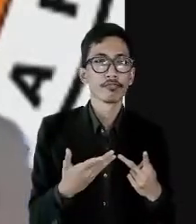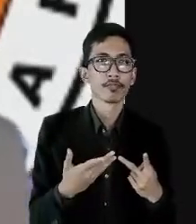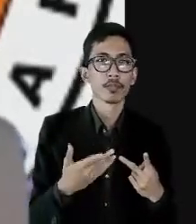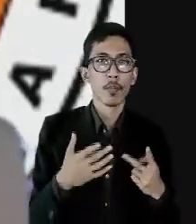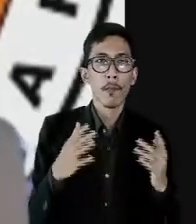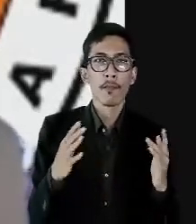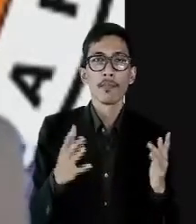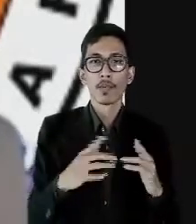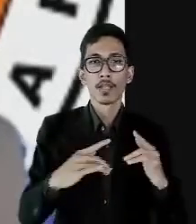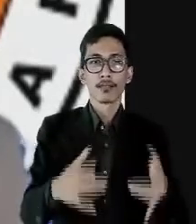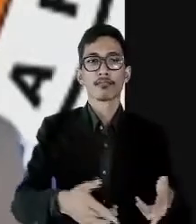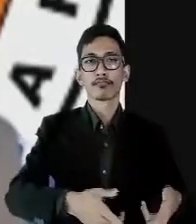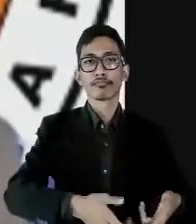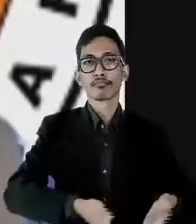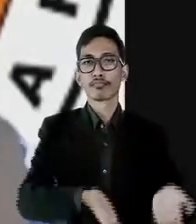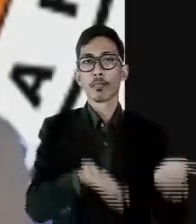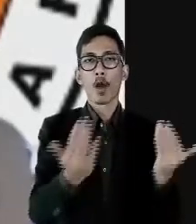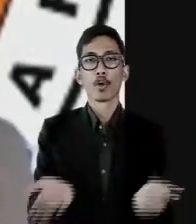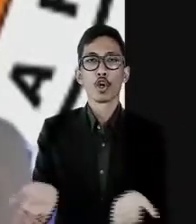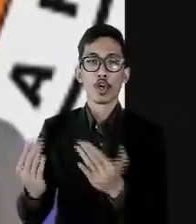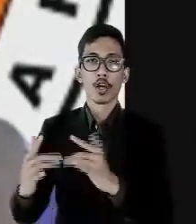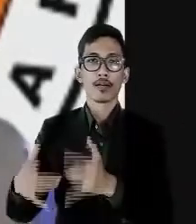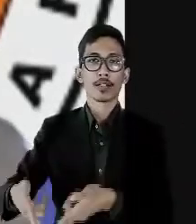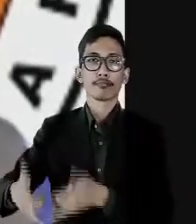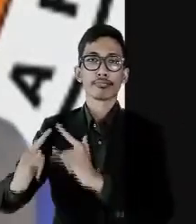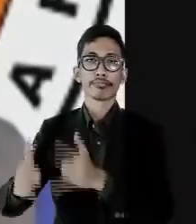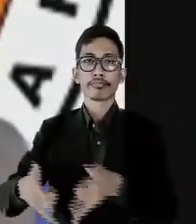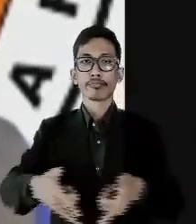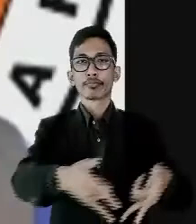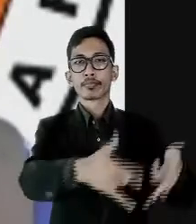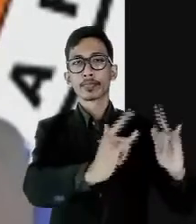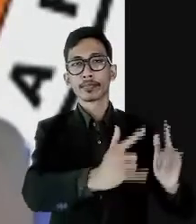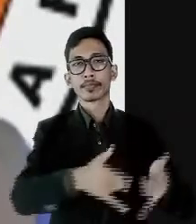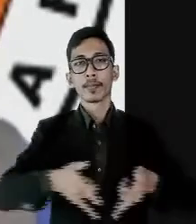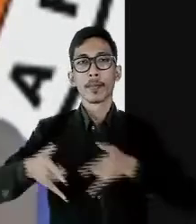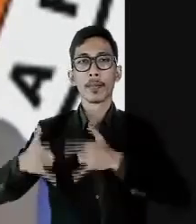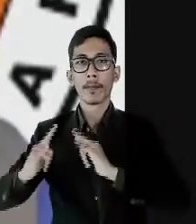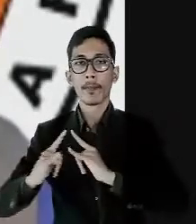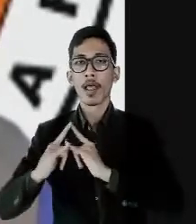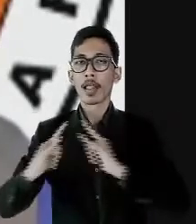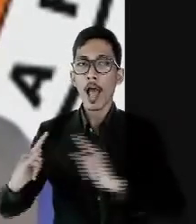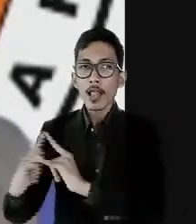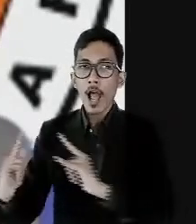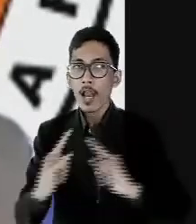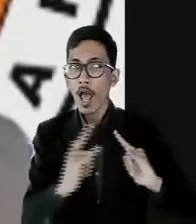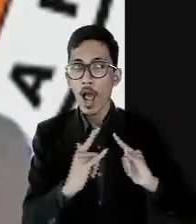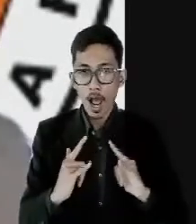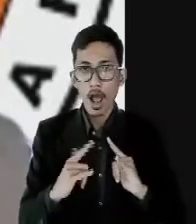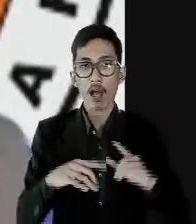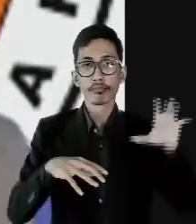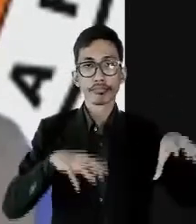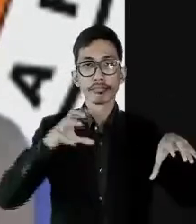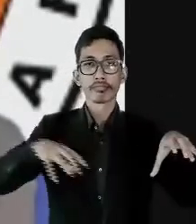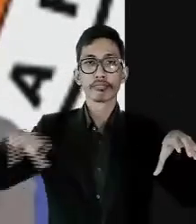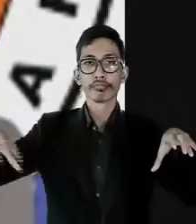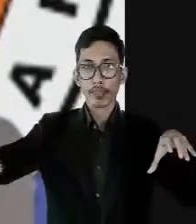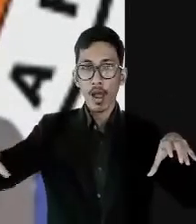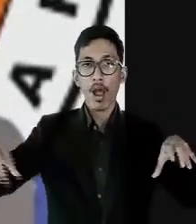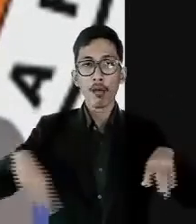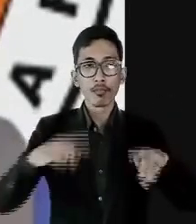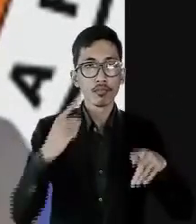membangun gerai-gerai di semua venue tempat pelaksanaan event olahraga ini. Kemudian di setiap